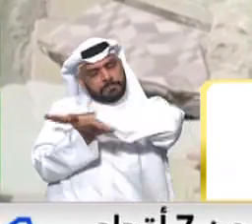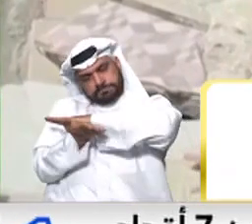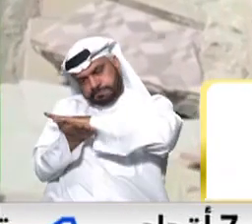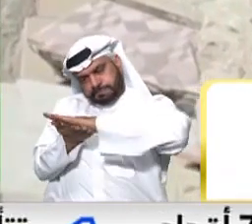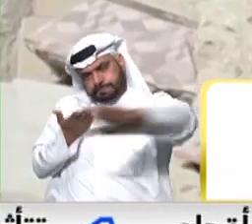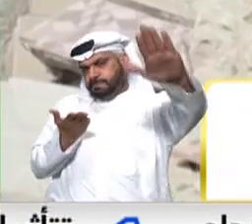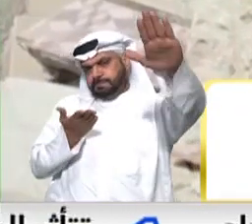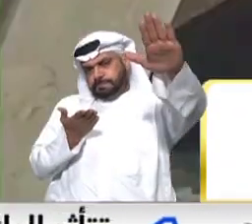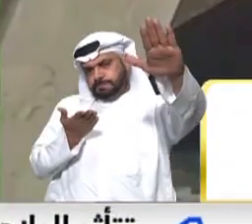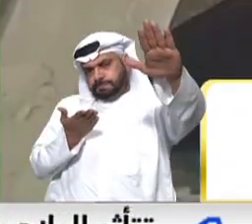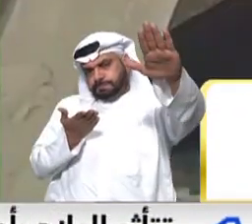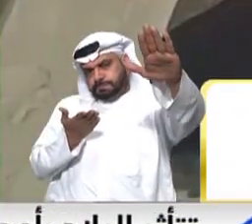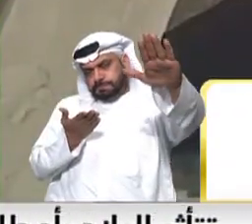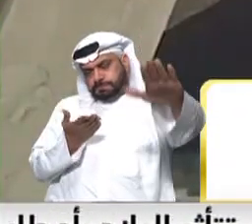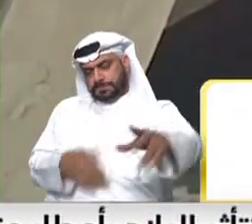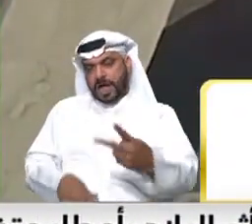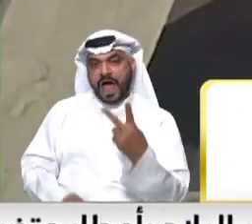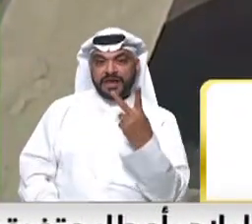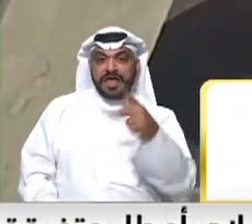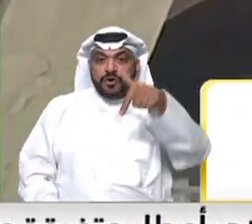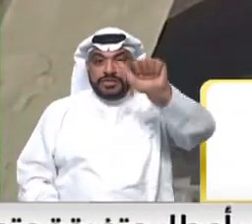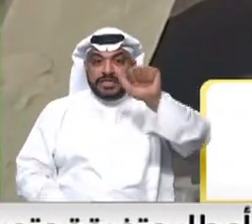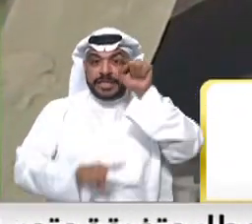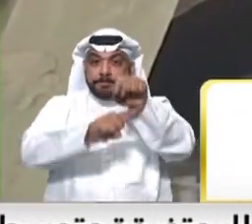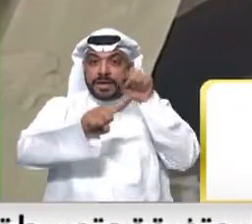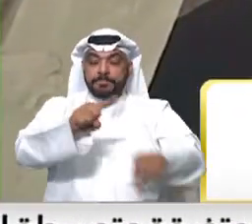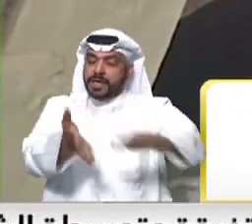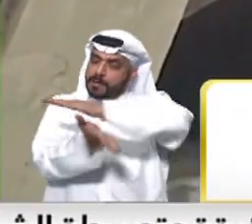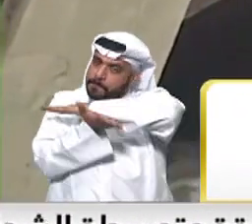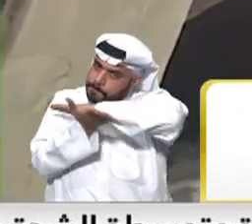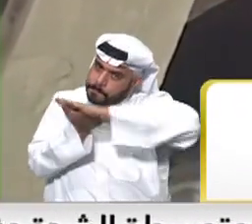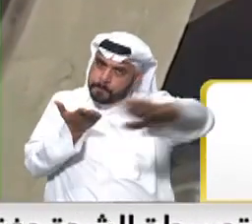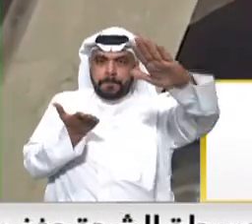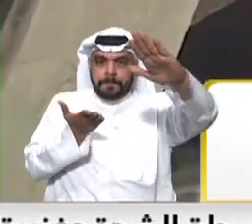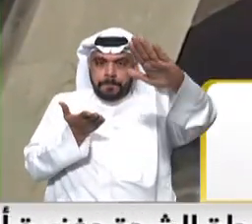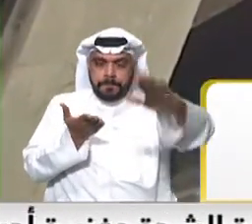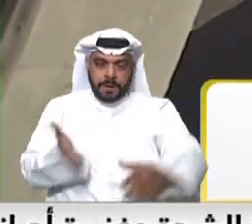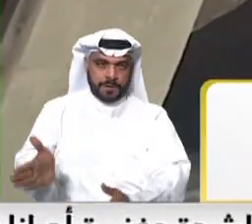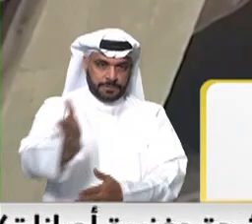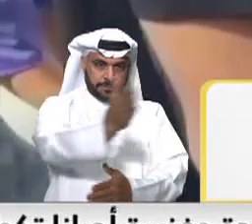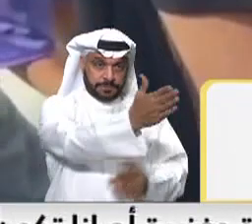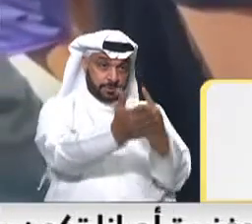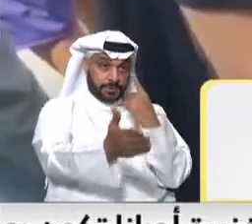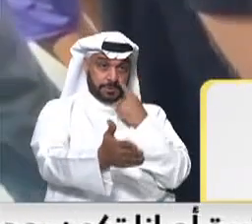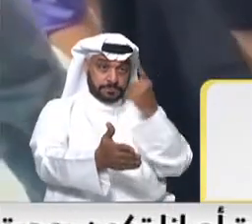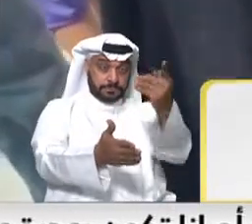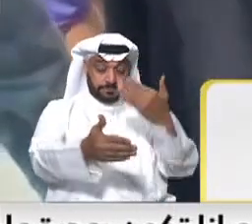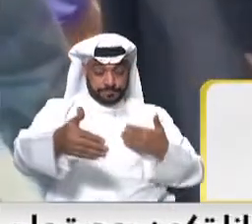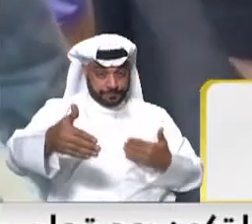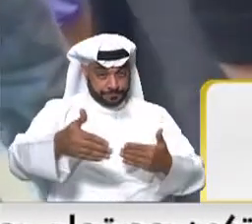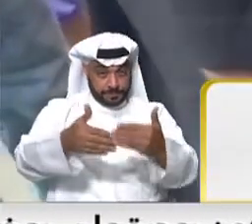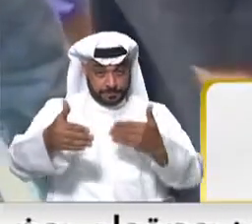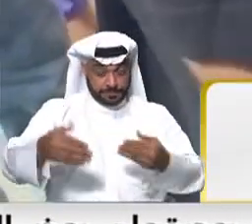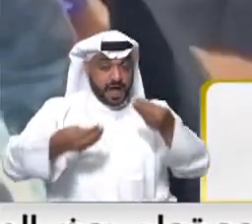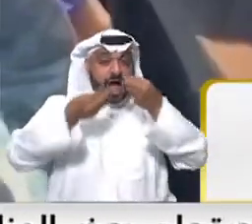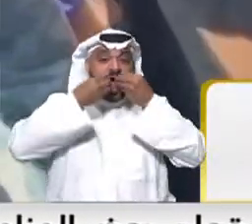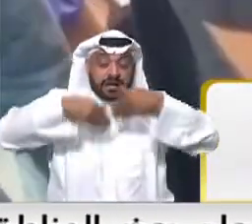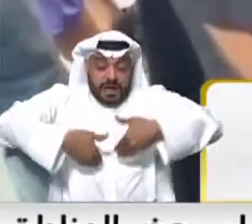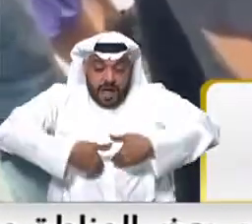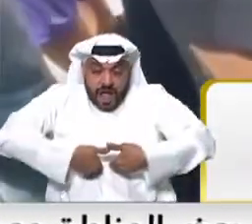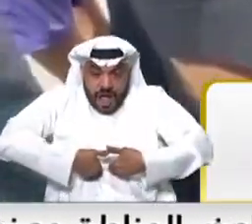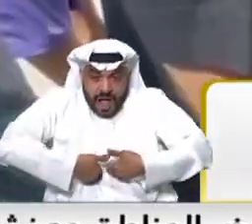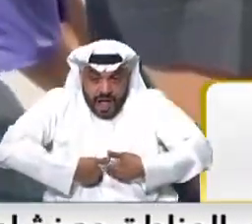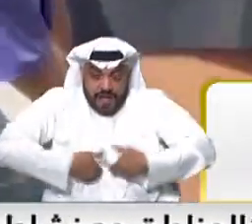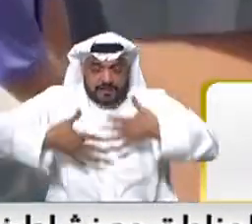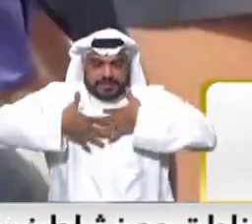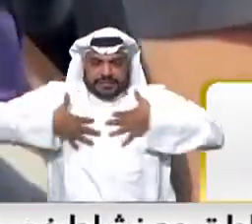62% من جميع منازل القطاع مجاعه تلوح في الافق هذا ما ذكره برنامج الاغذيه العالمي